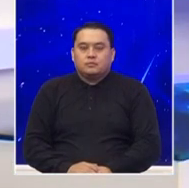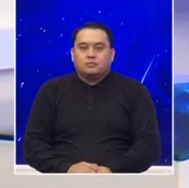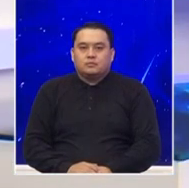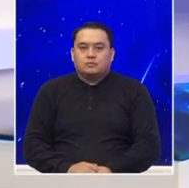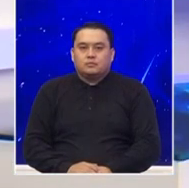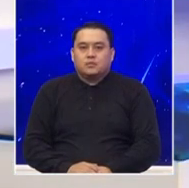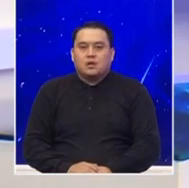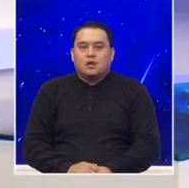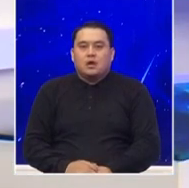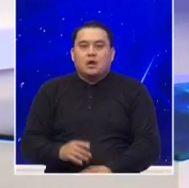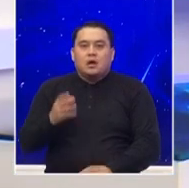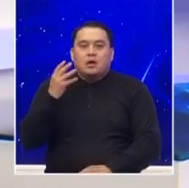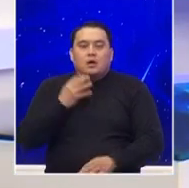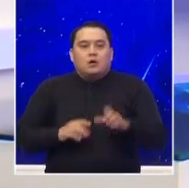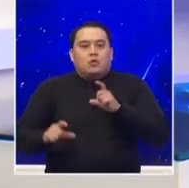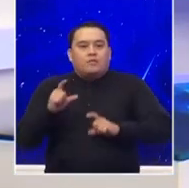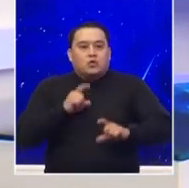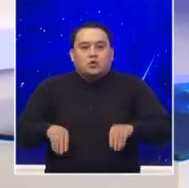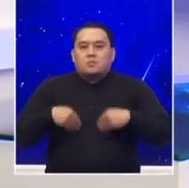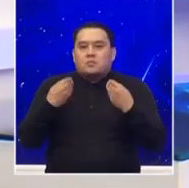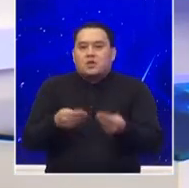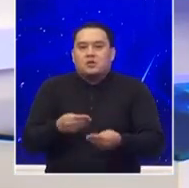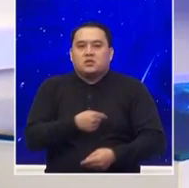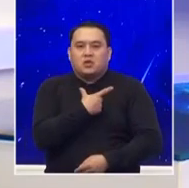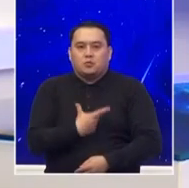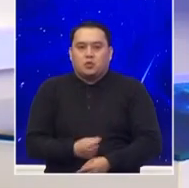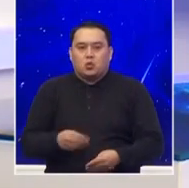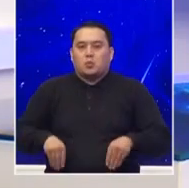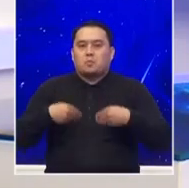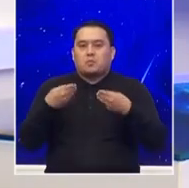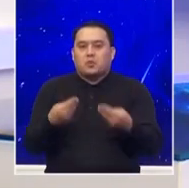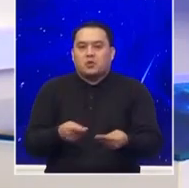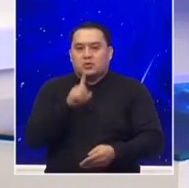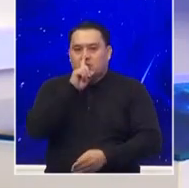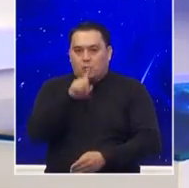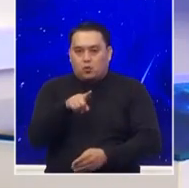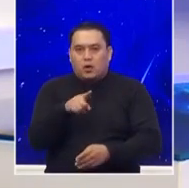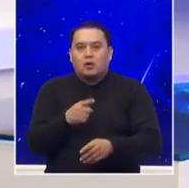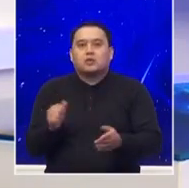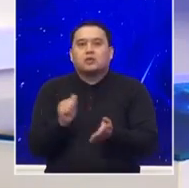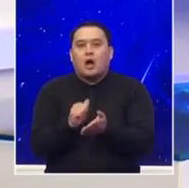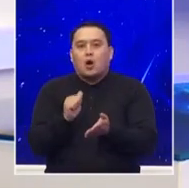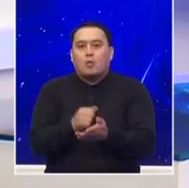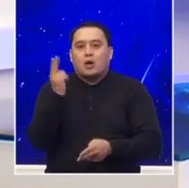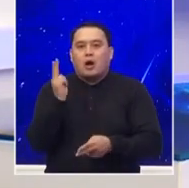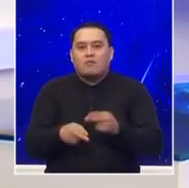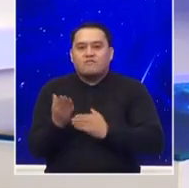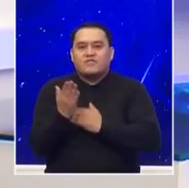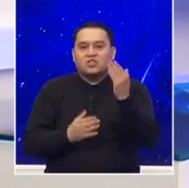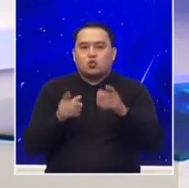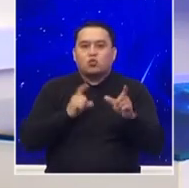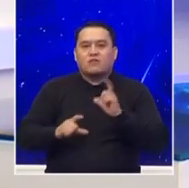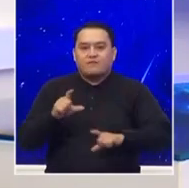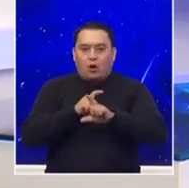С этого года вузы страны перестанут выдавать выпускникам дипломы государственного образца. Теперь документ об окончании высшего